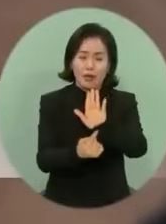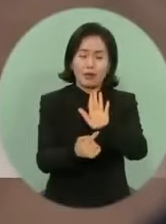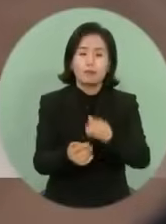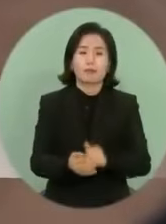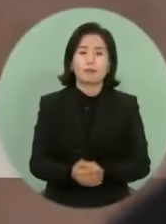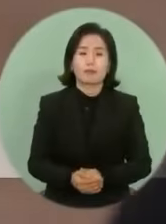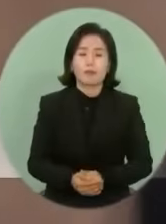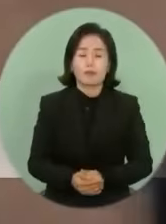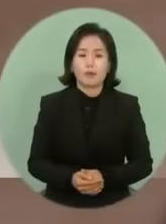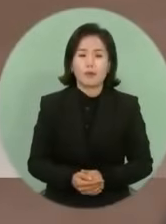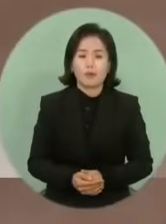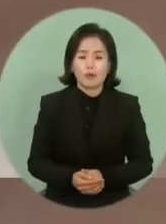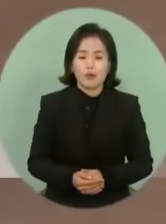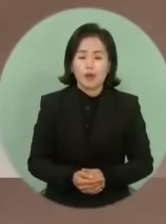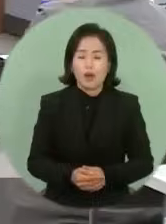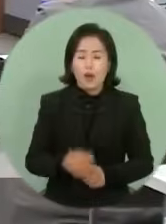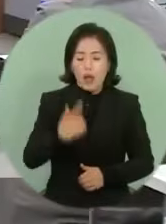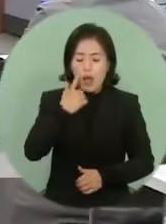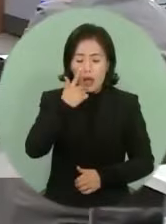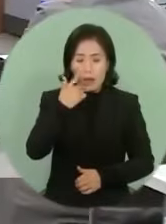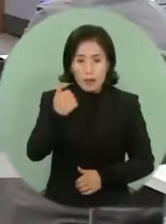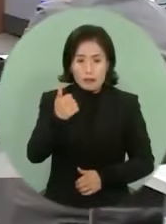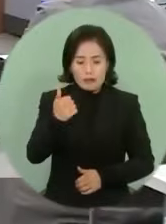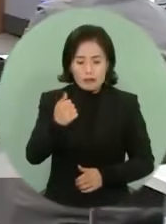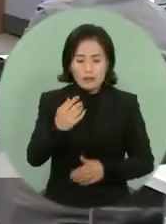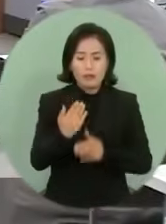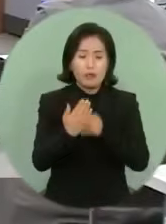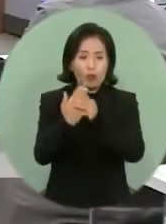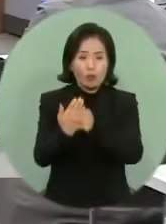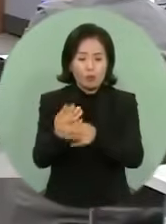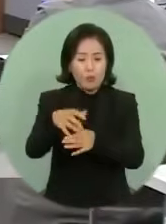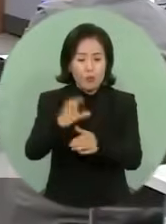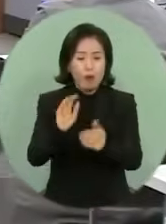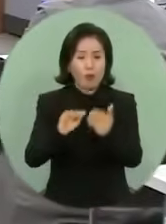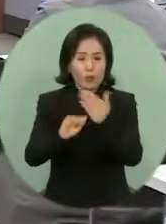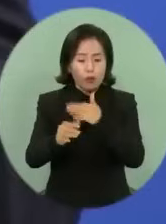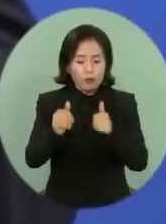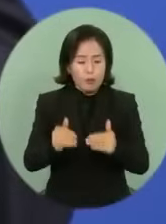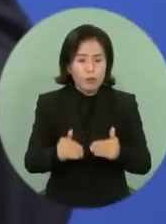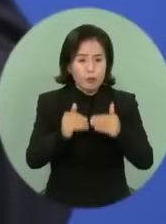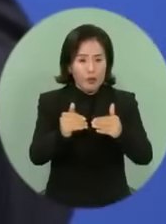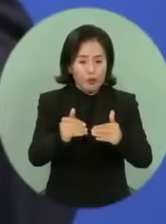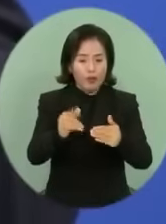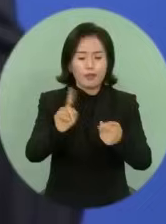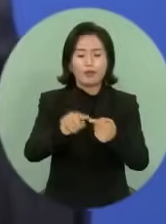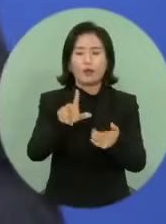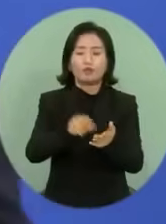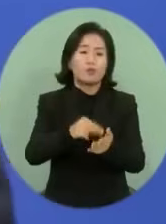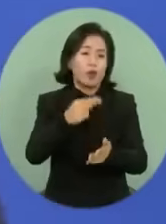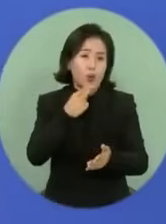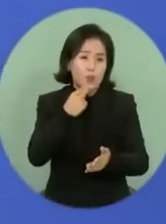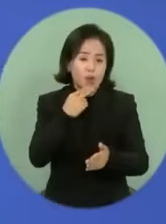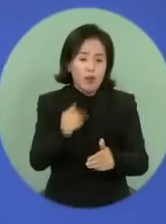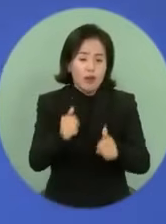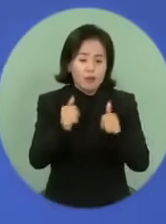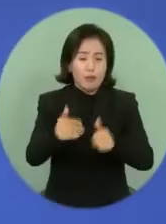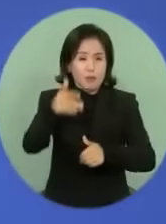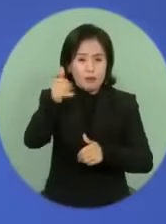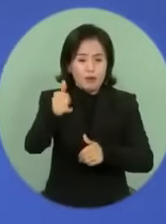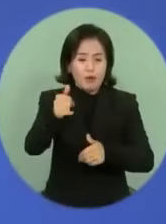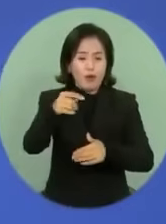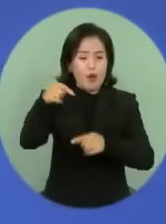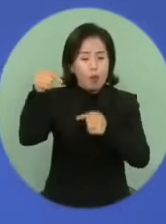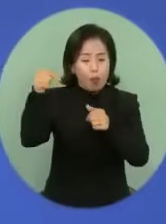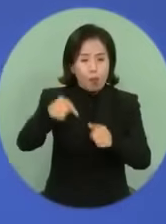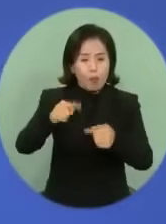밝혔습니다 또한 송씨는 아버지는 보석이 되더라도 재판 절차의 진행에 문제가 없 재판장의 소송